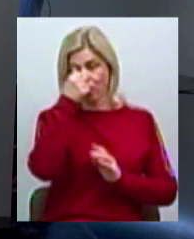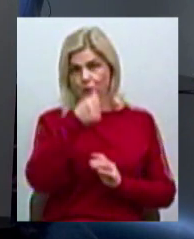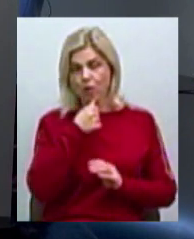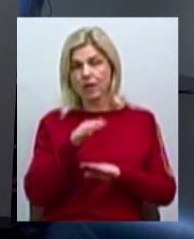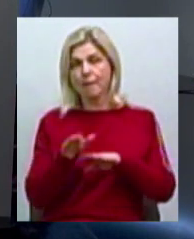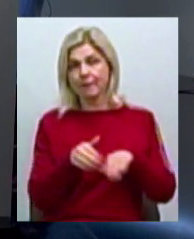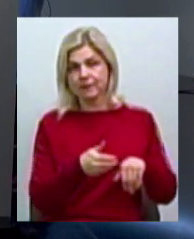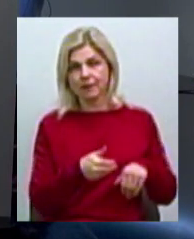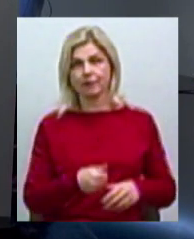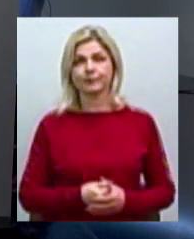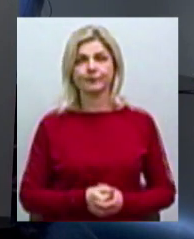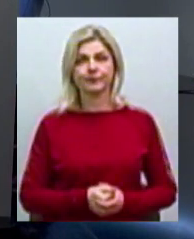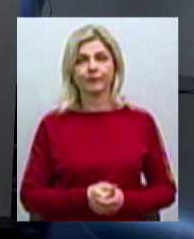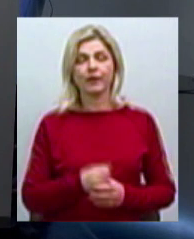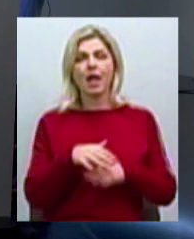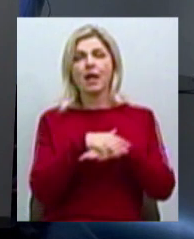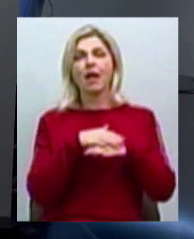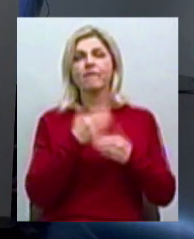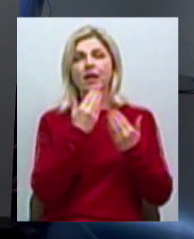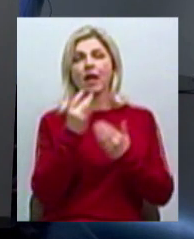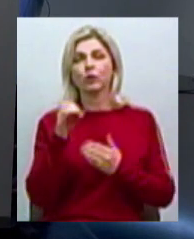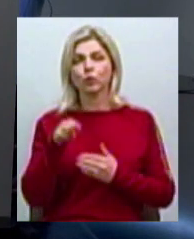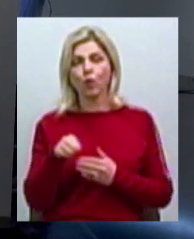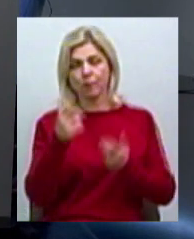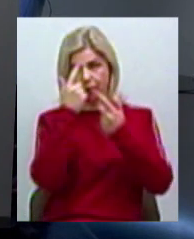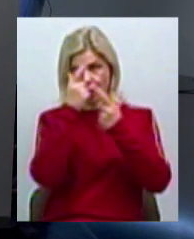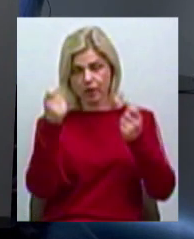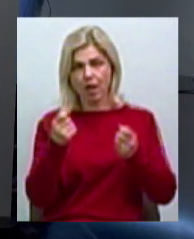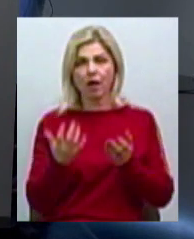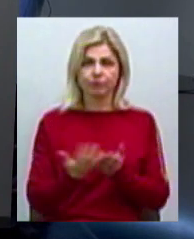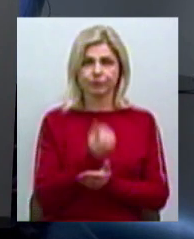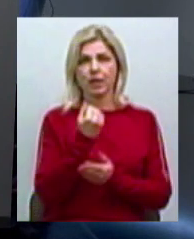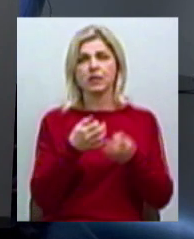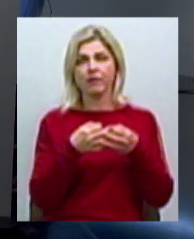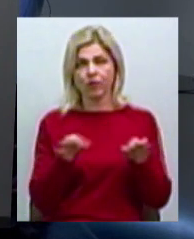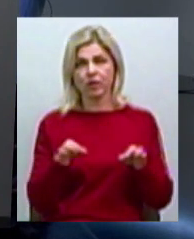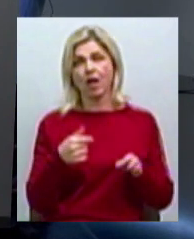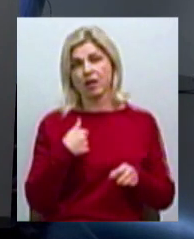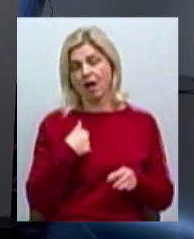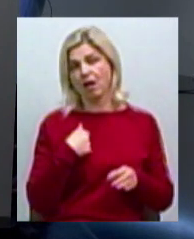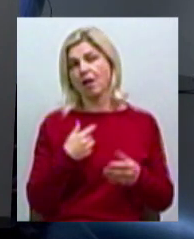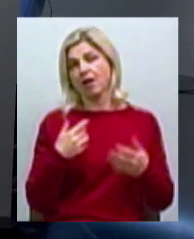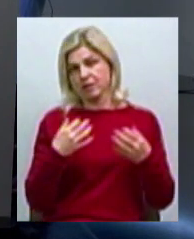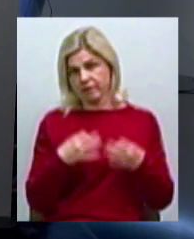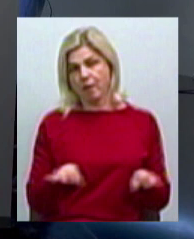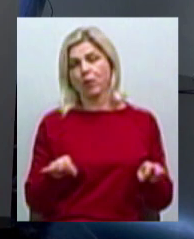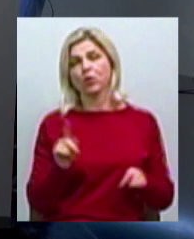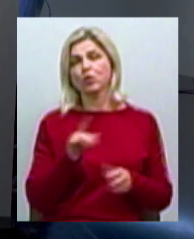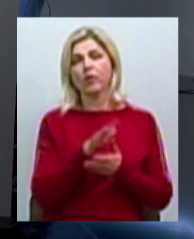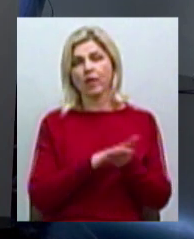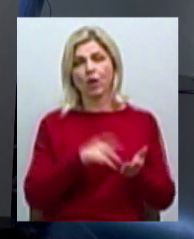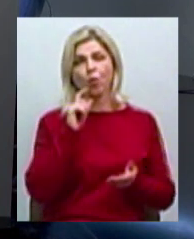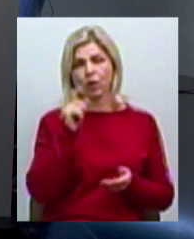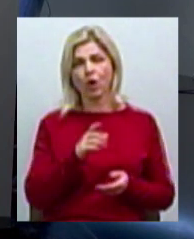після референдуму, після проголошення здобуття незалежності, я певною мірою розслабився, вирішив, що далі країна буде розвиватися